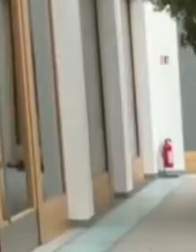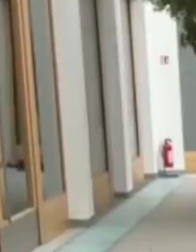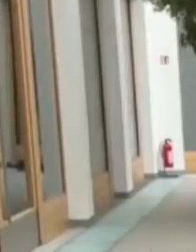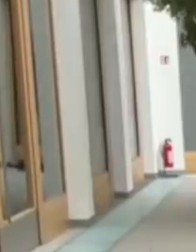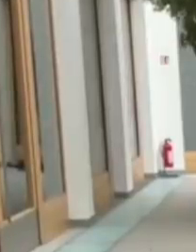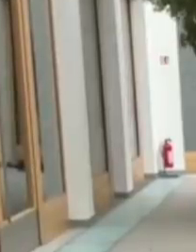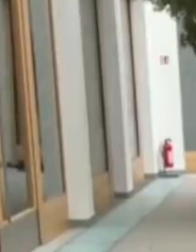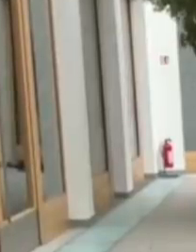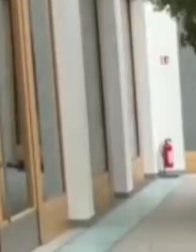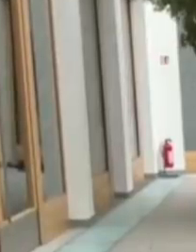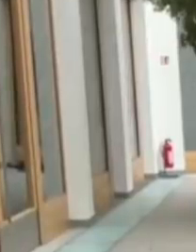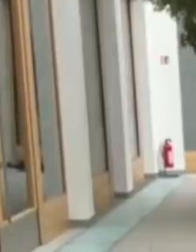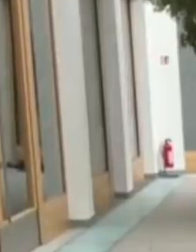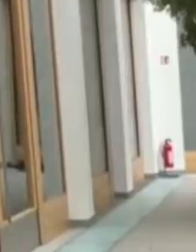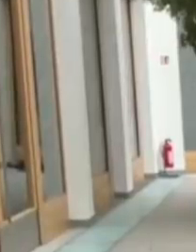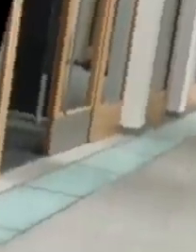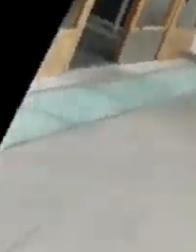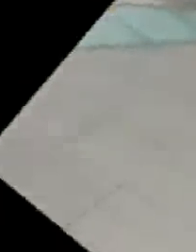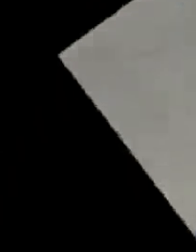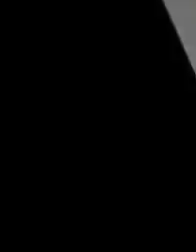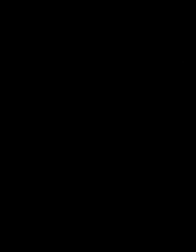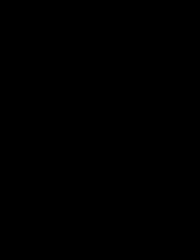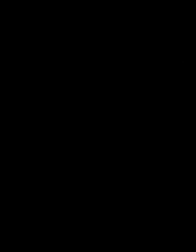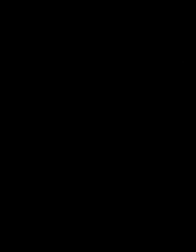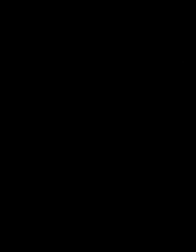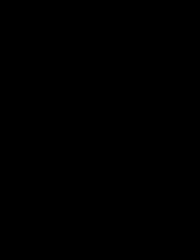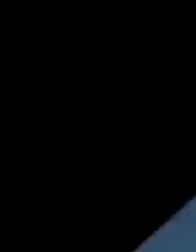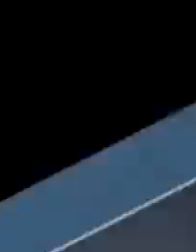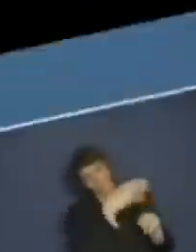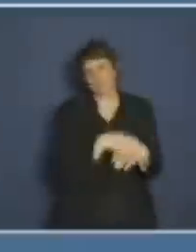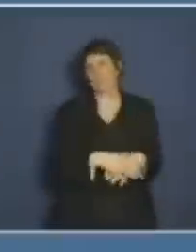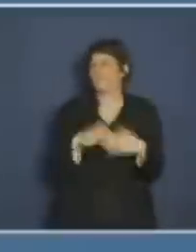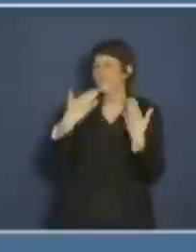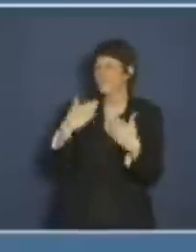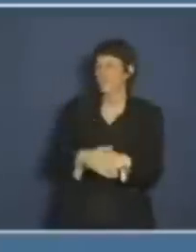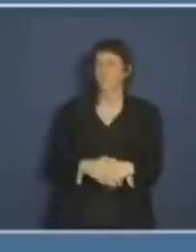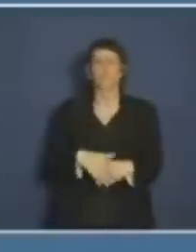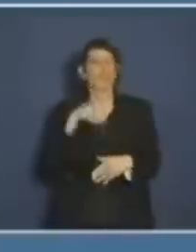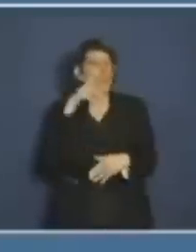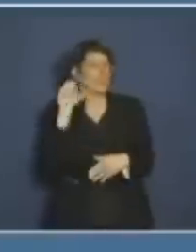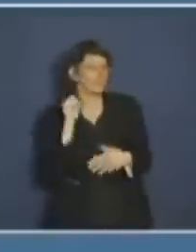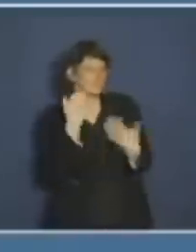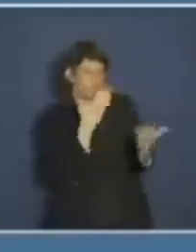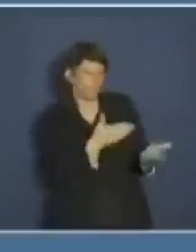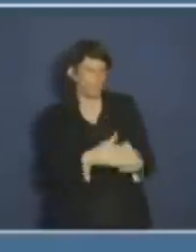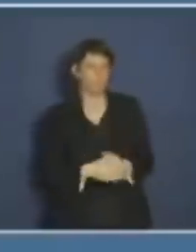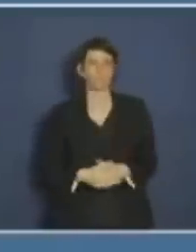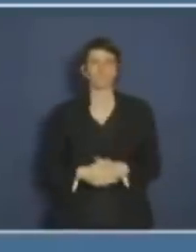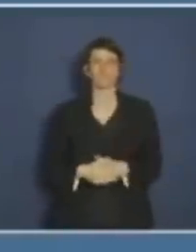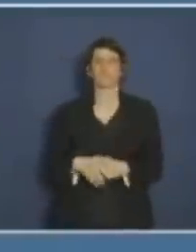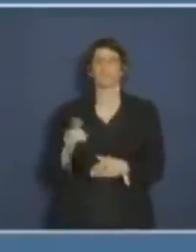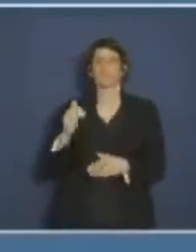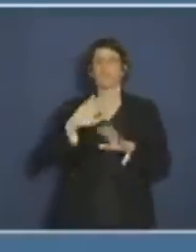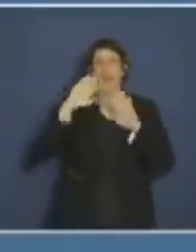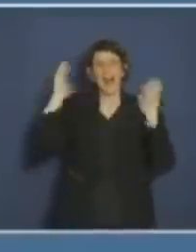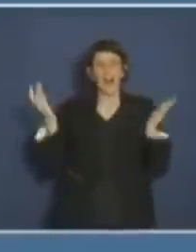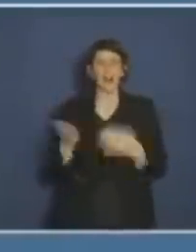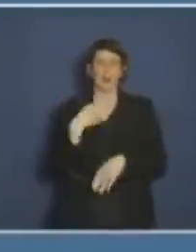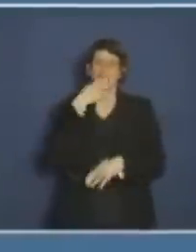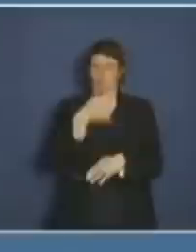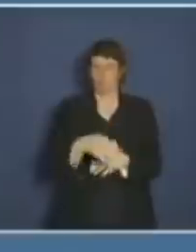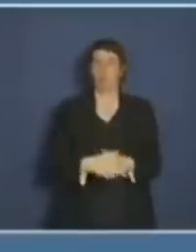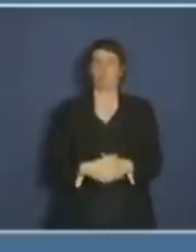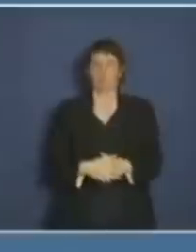das müssen Sie gesehen haben. Das müssen Sie wirklich gesehen haben. Herr Staffelberg. Ja, ich habe noch mal eine allgemeine Frage,